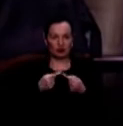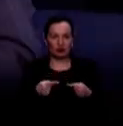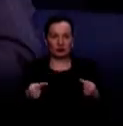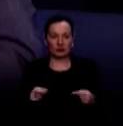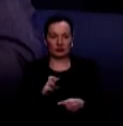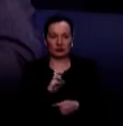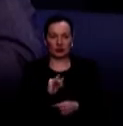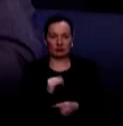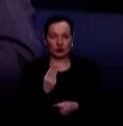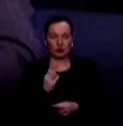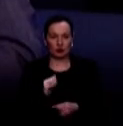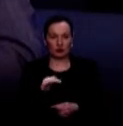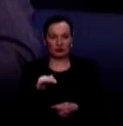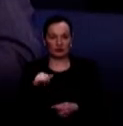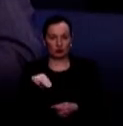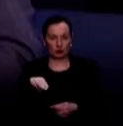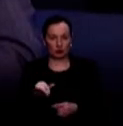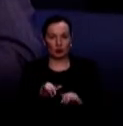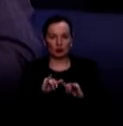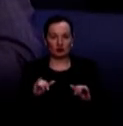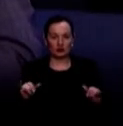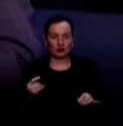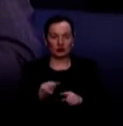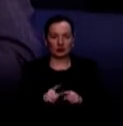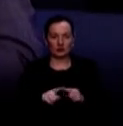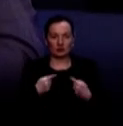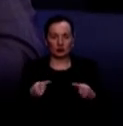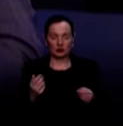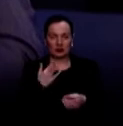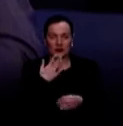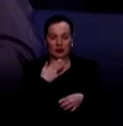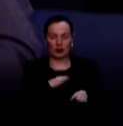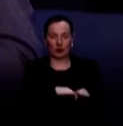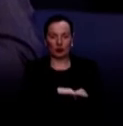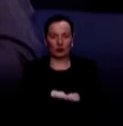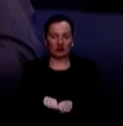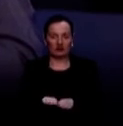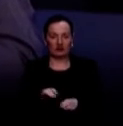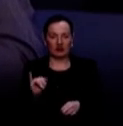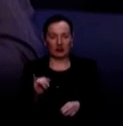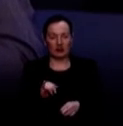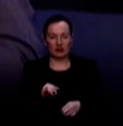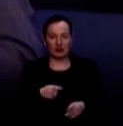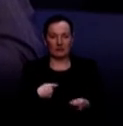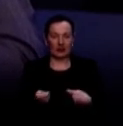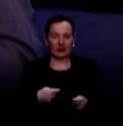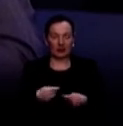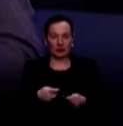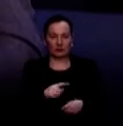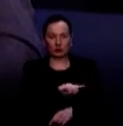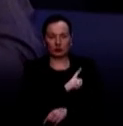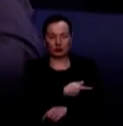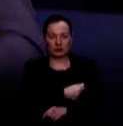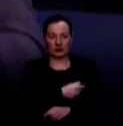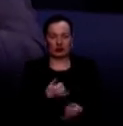бішофіту, розширення цих продуктів на національному рівні і маркетингові зусилля для продажу